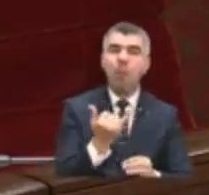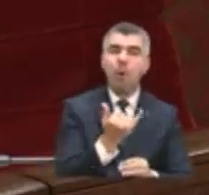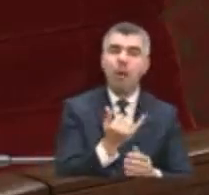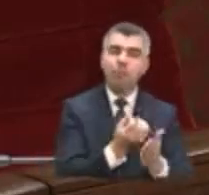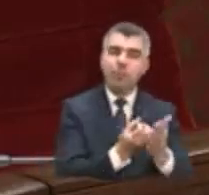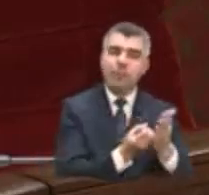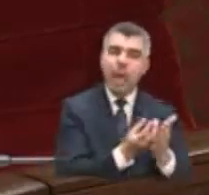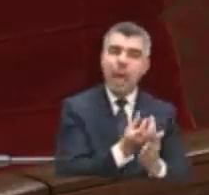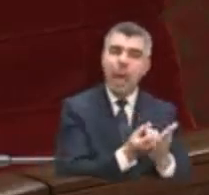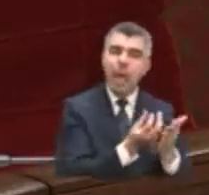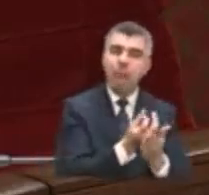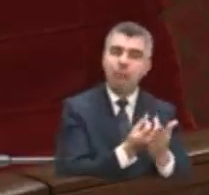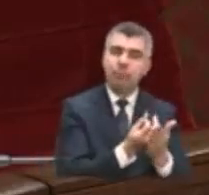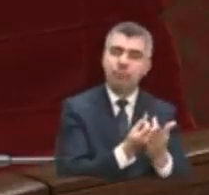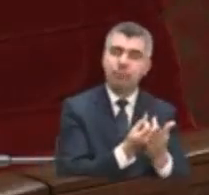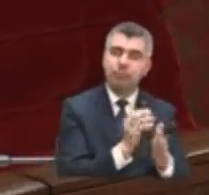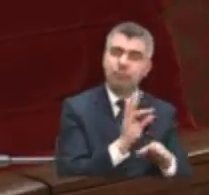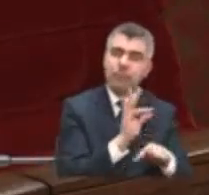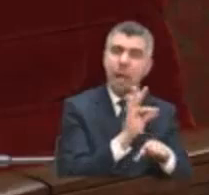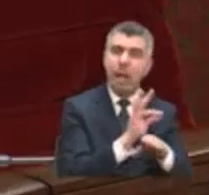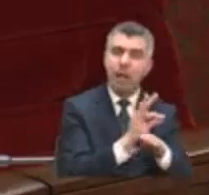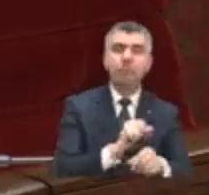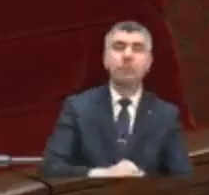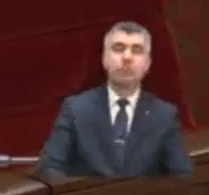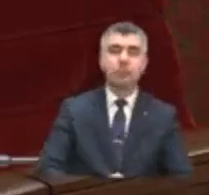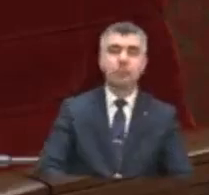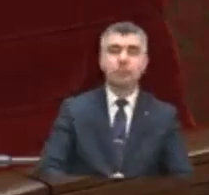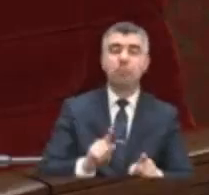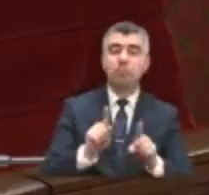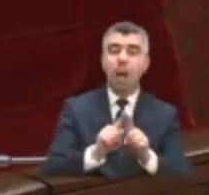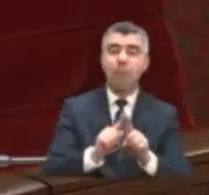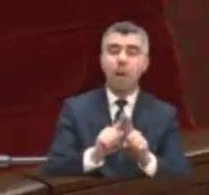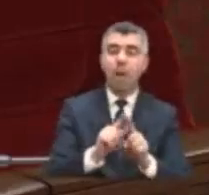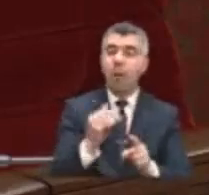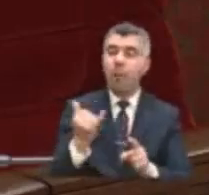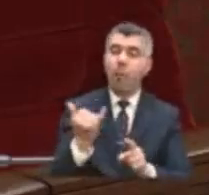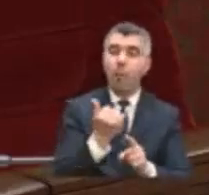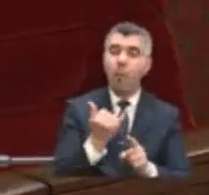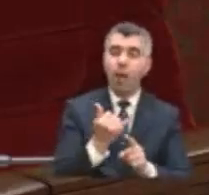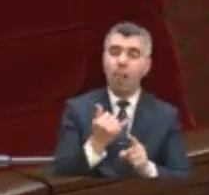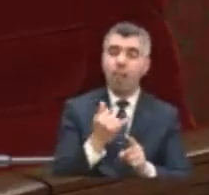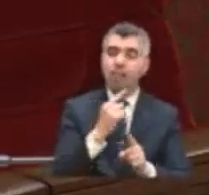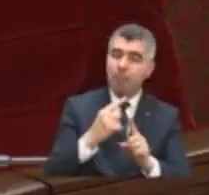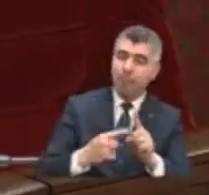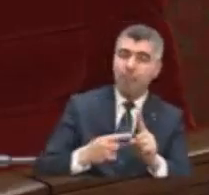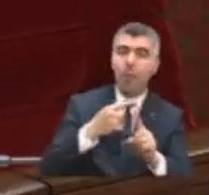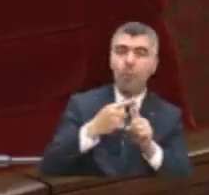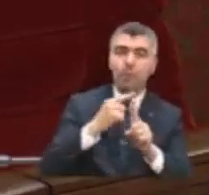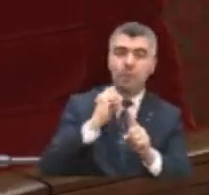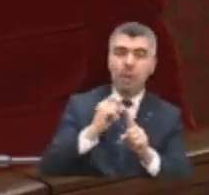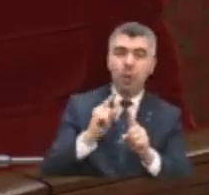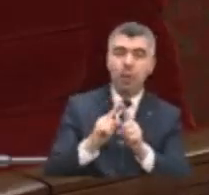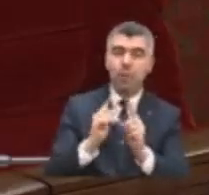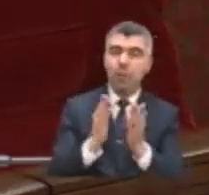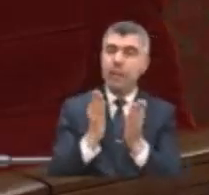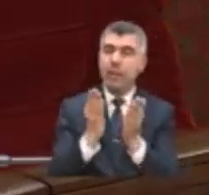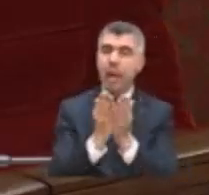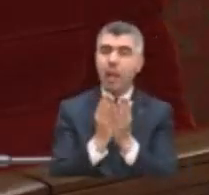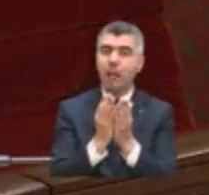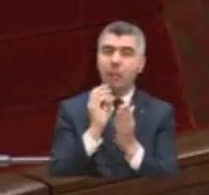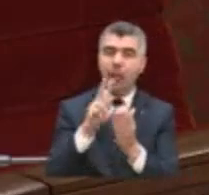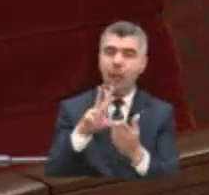التعلمات، والهدف منها هو مضاعفه نسبه التلاميذ اللي تيتحكموا في